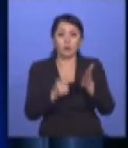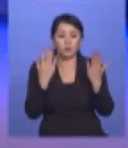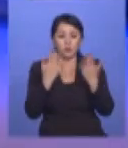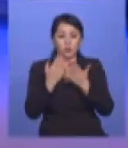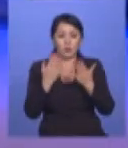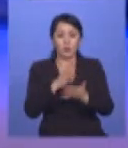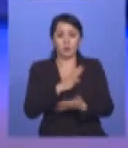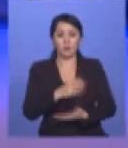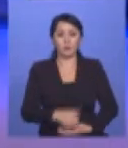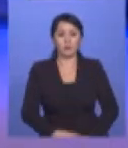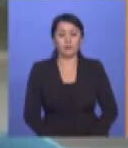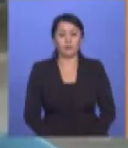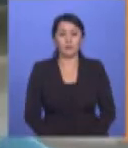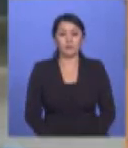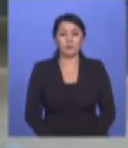оқыды.